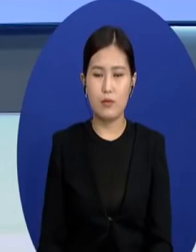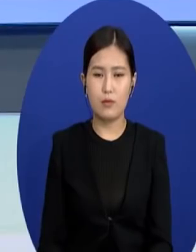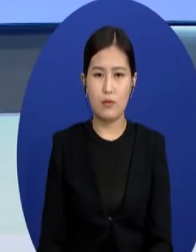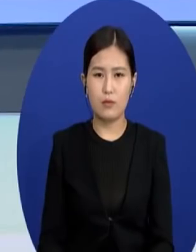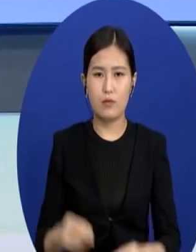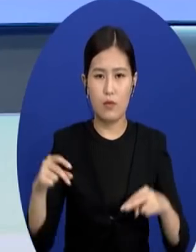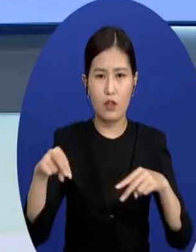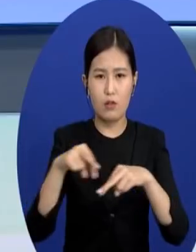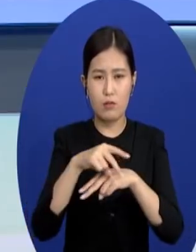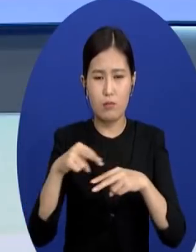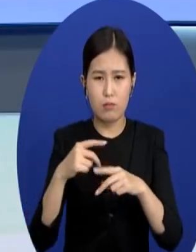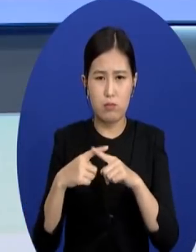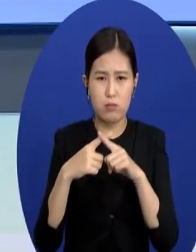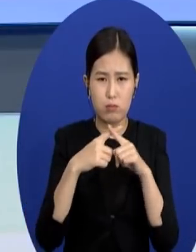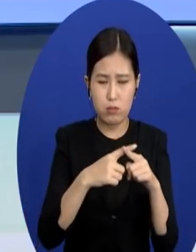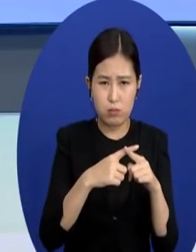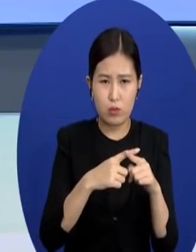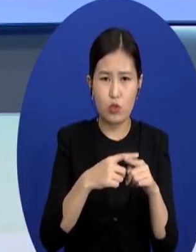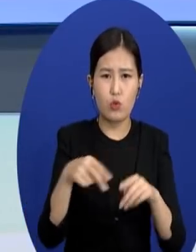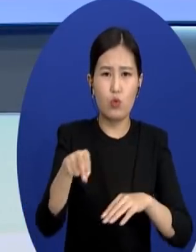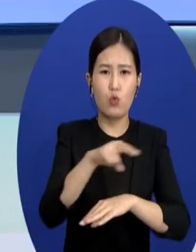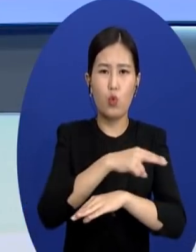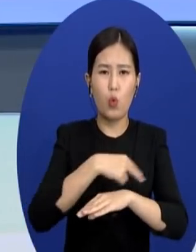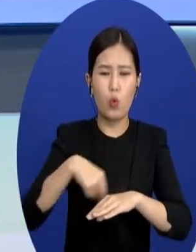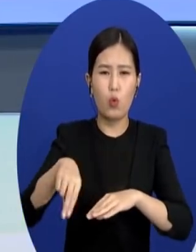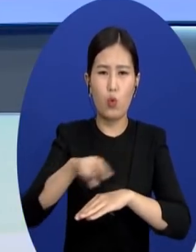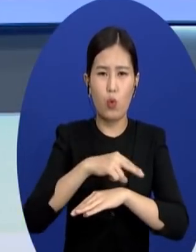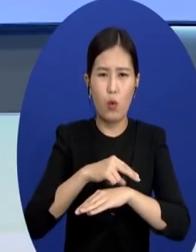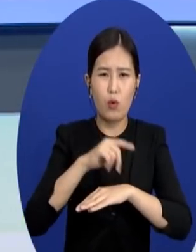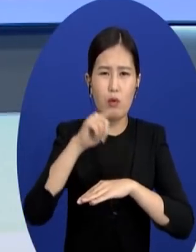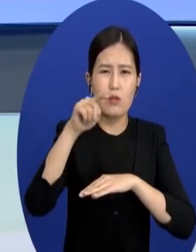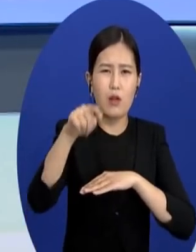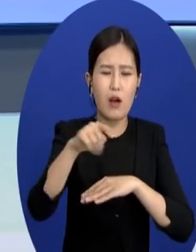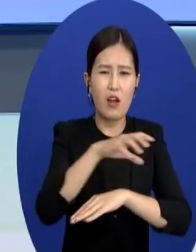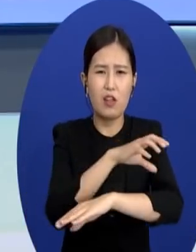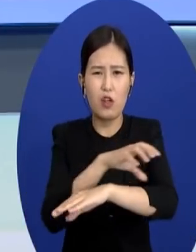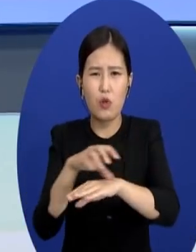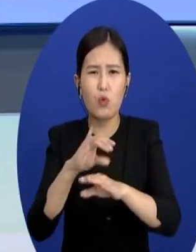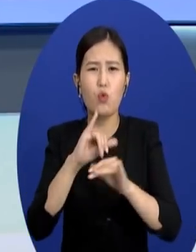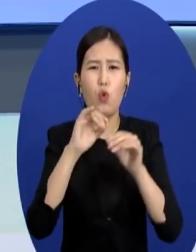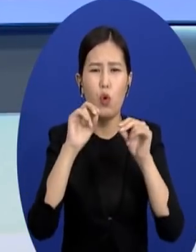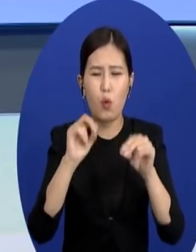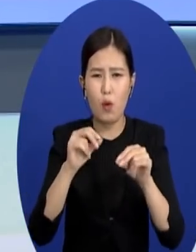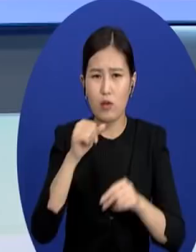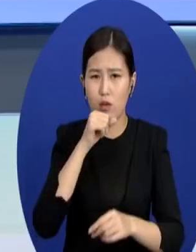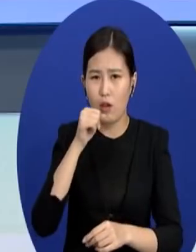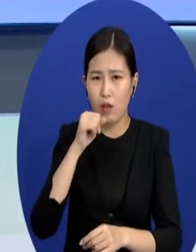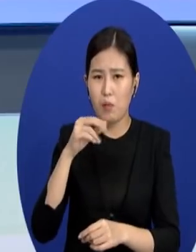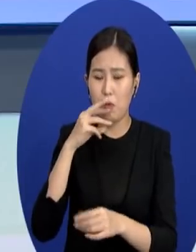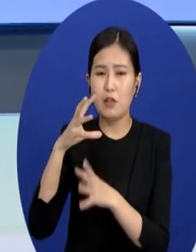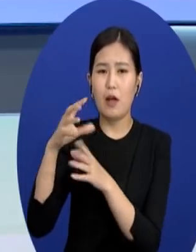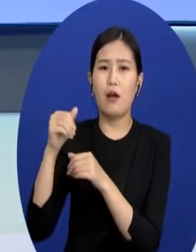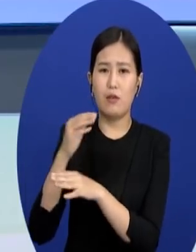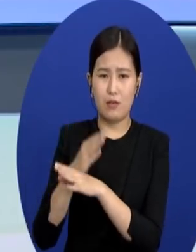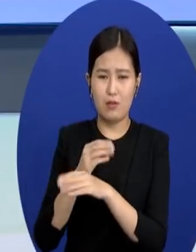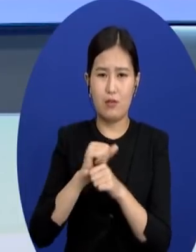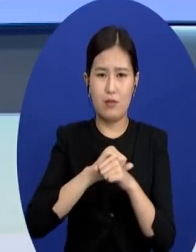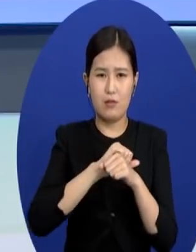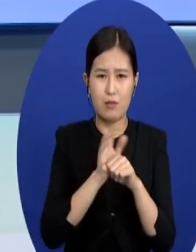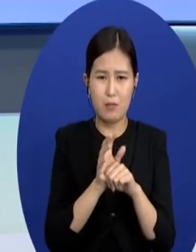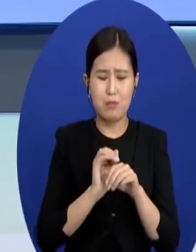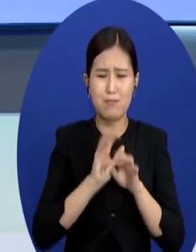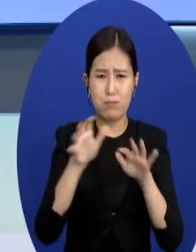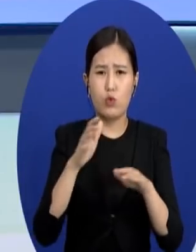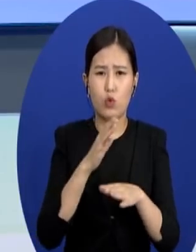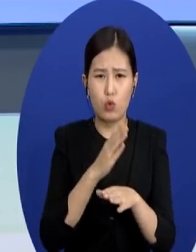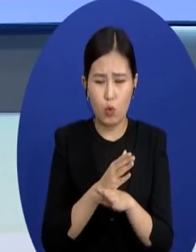Хөл хорионы дэглэм захын дүүр гэр хорооллолд хэрхэн үргэлжилж байгаа манай сурвалжлага баг сурвалжилсан юм. COVID-19 сар тахал дотоодудаан алдаж хөл хорио тогтоосноос